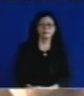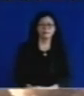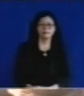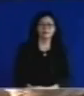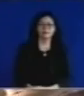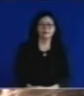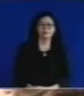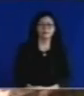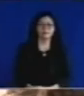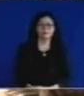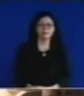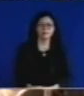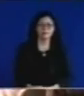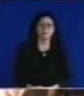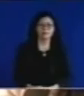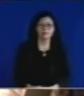Saya mohon tenang